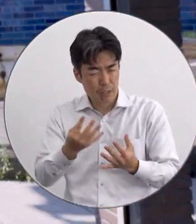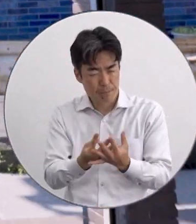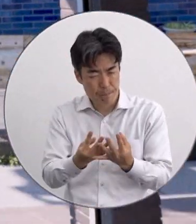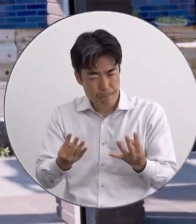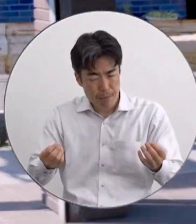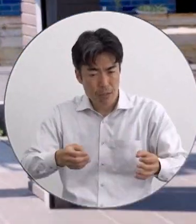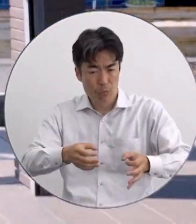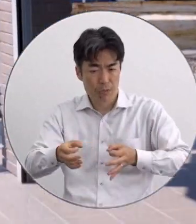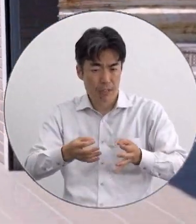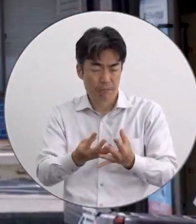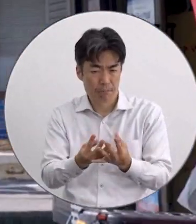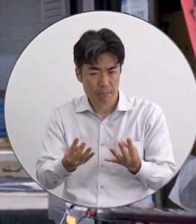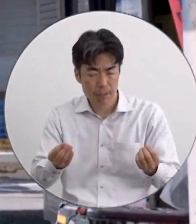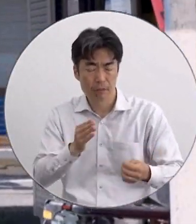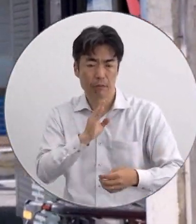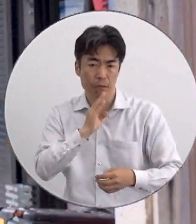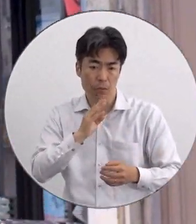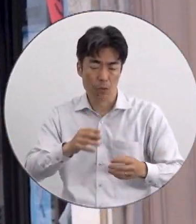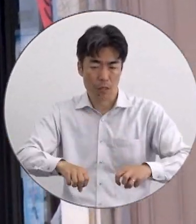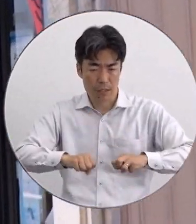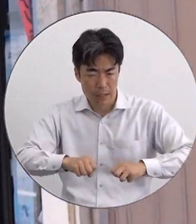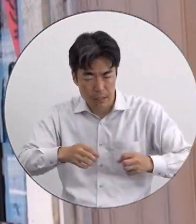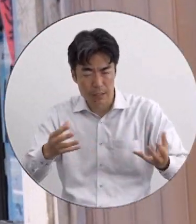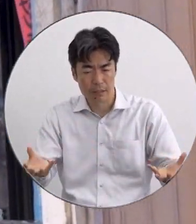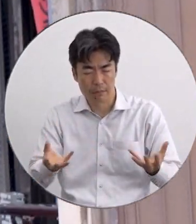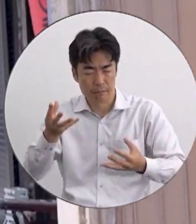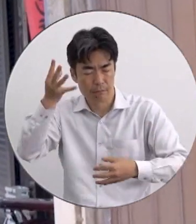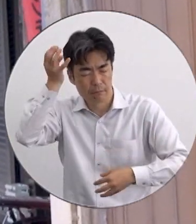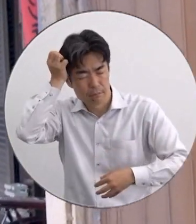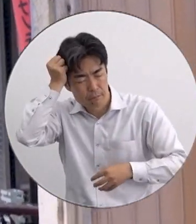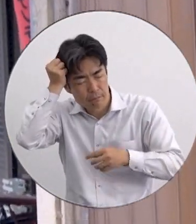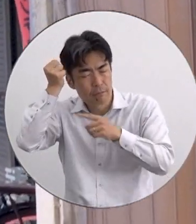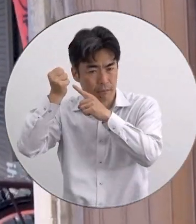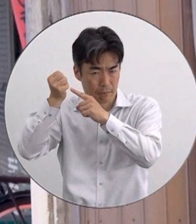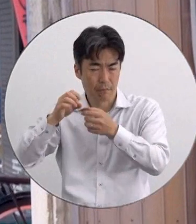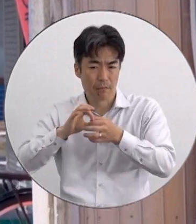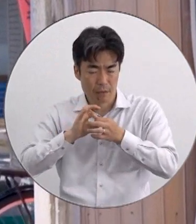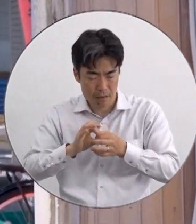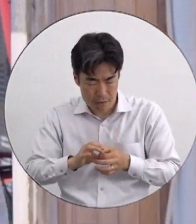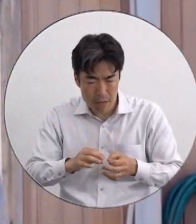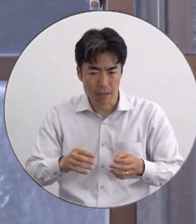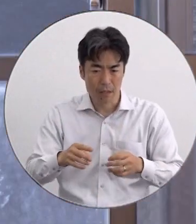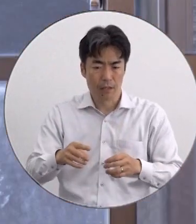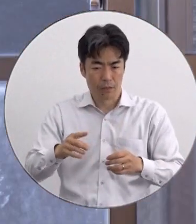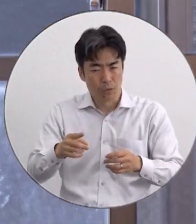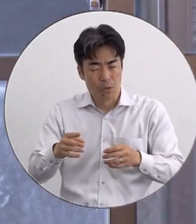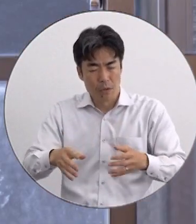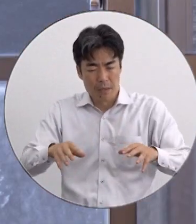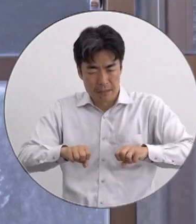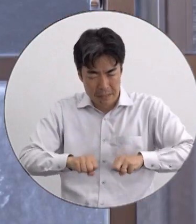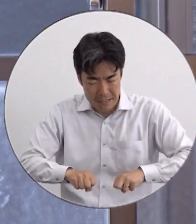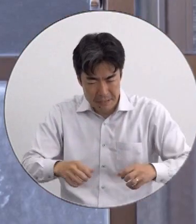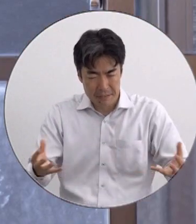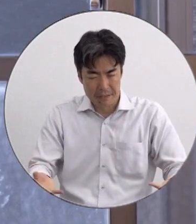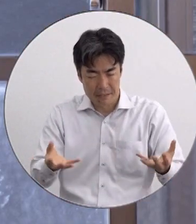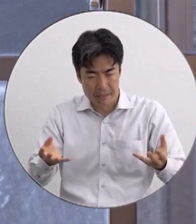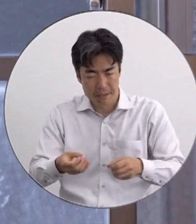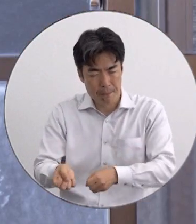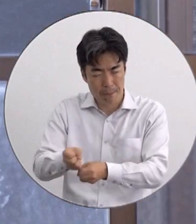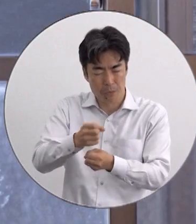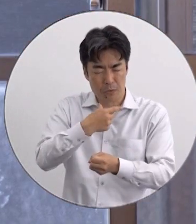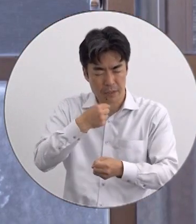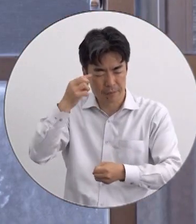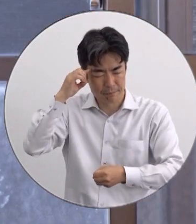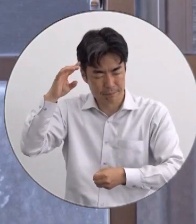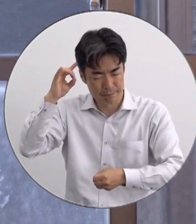店があって賑やかだったなっていうのはすごくやっぱり思い出に残ってますので、元の賑わいを戻したいなっ